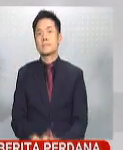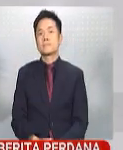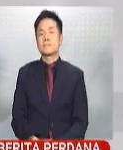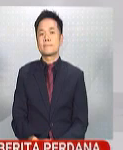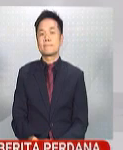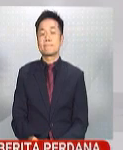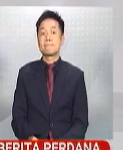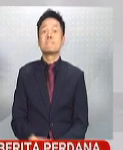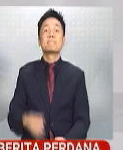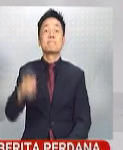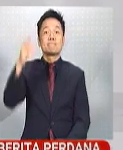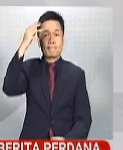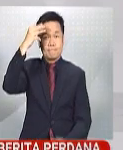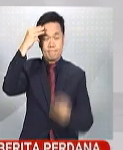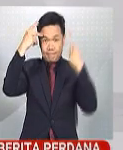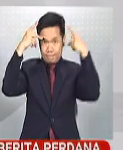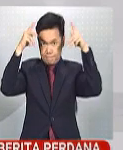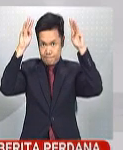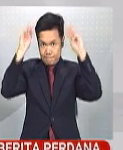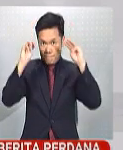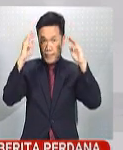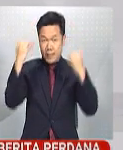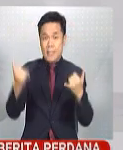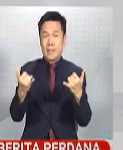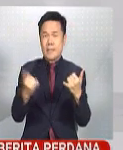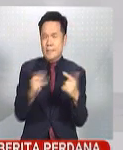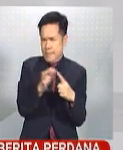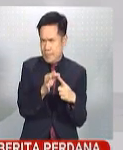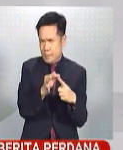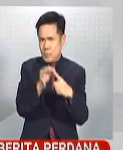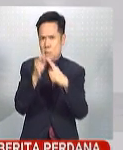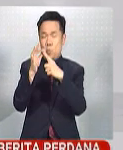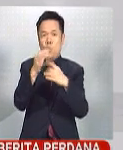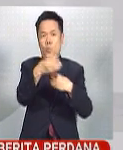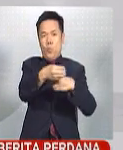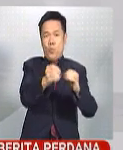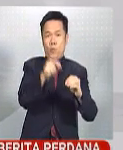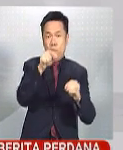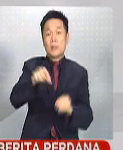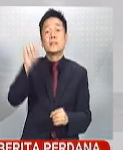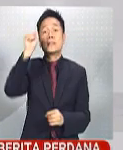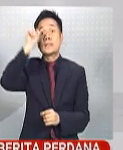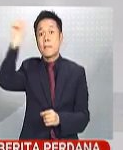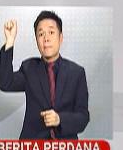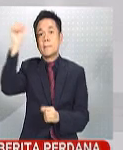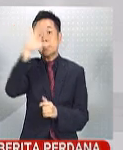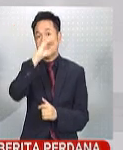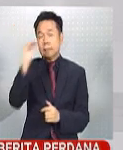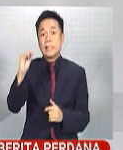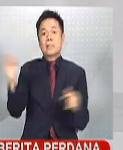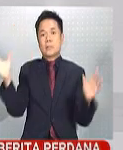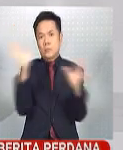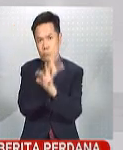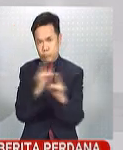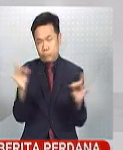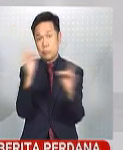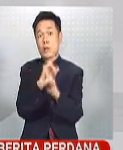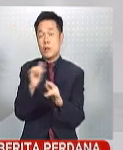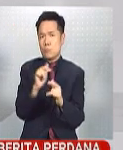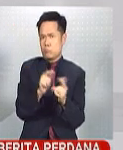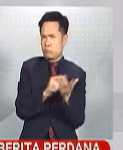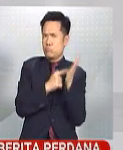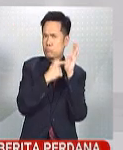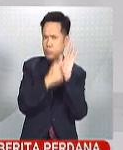Keputusan Perdana Menteri mewujudkan satu portfolio khusus mengenai hal ehwal Sabah dan Sarawak bukti keseriusan Kerajaan